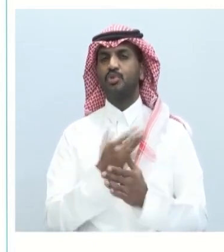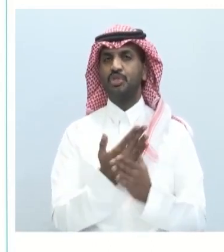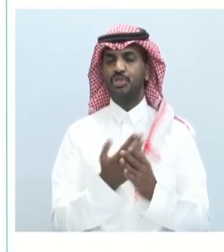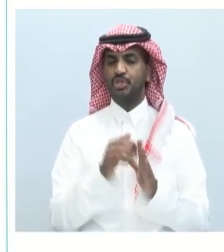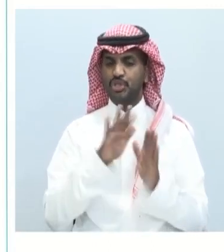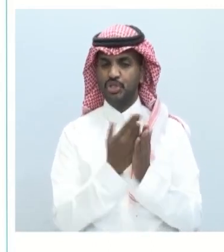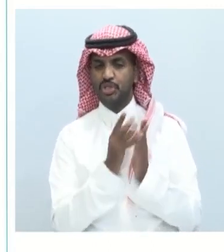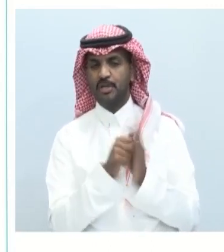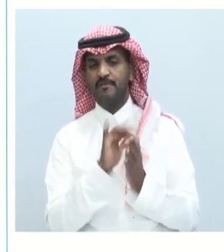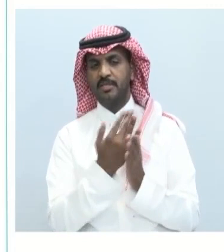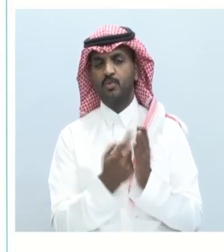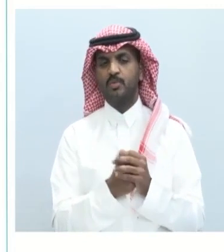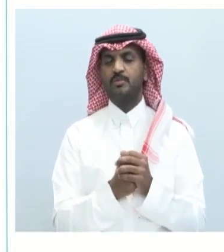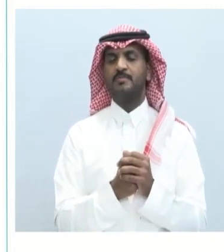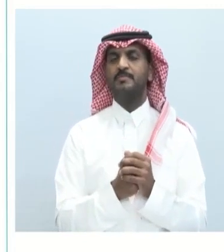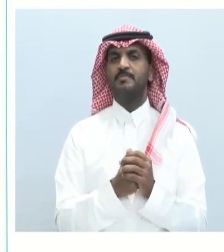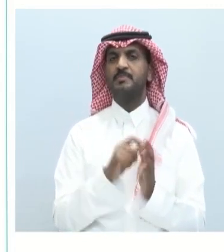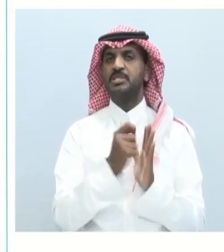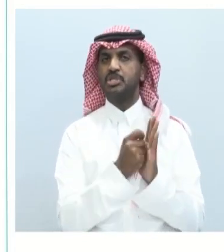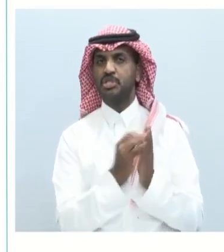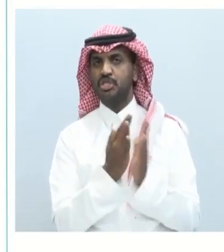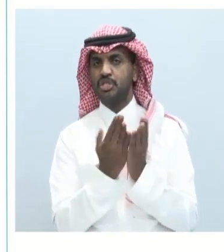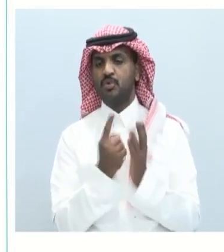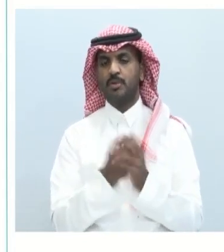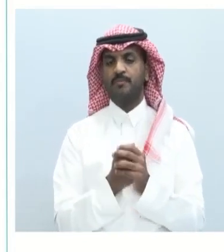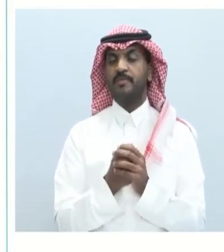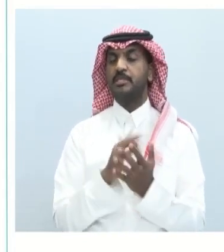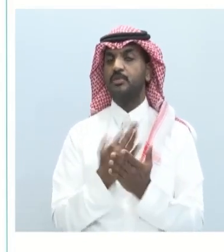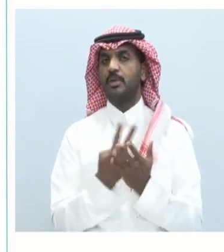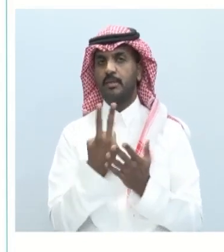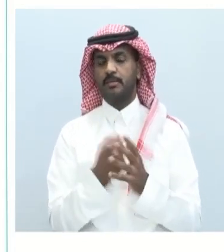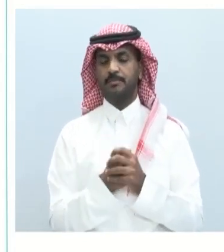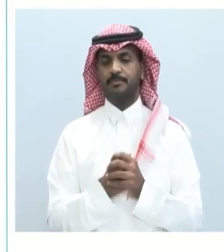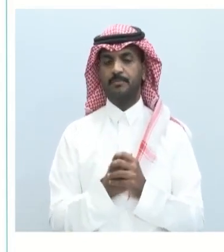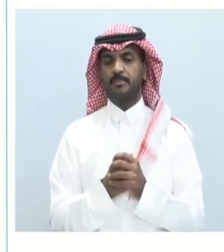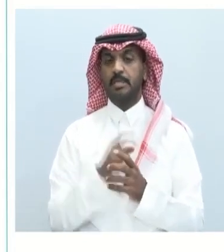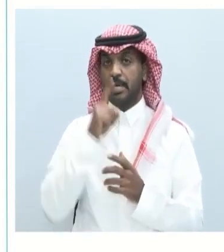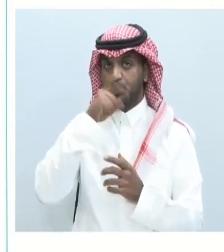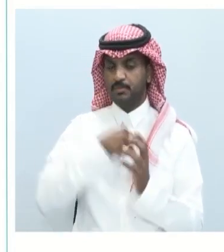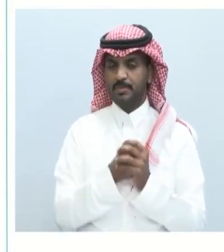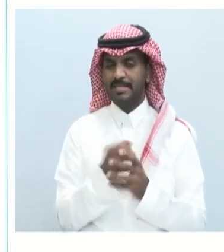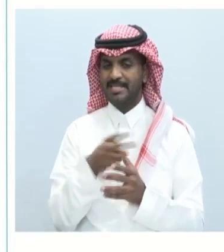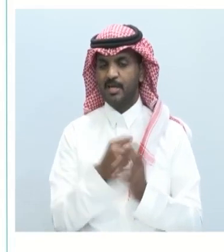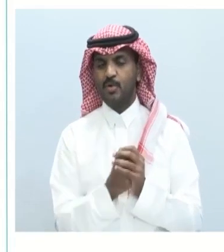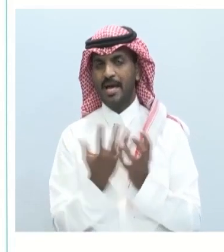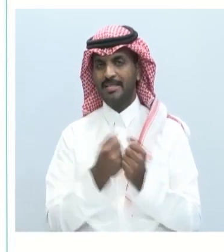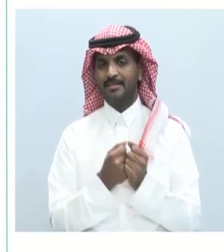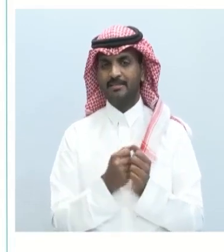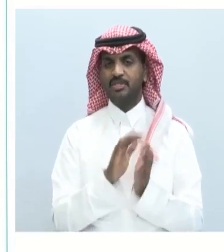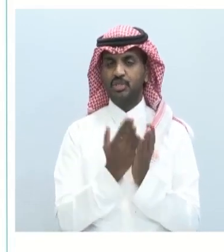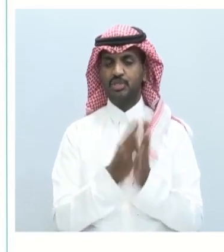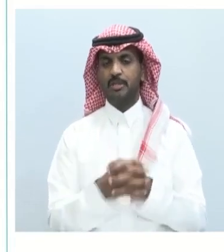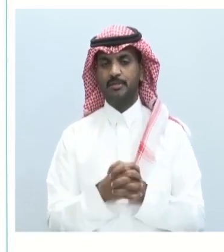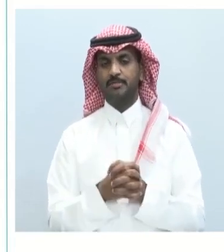سجل في الجدول الاول بسجل واحد فقط في الجدول الثاني حيث يجب ان تتساوى عدد السجلات